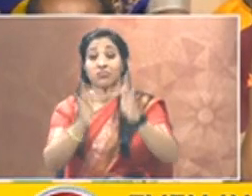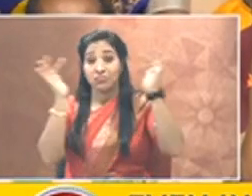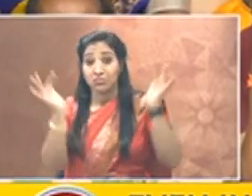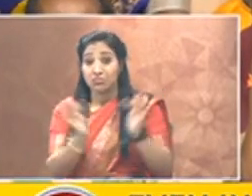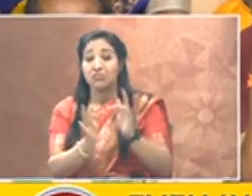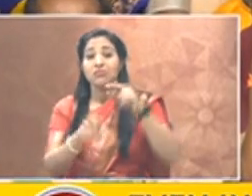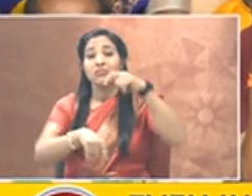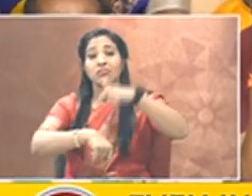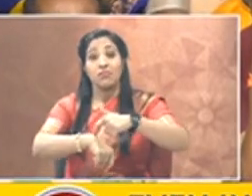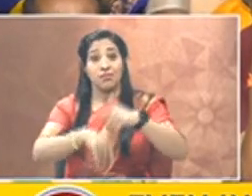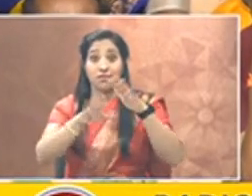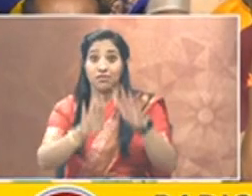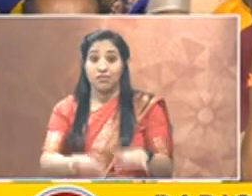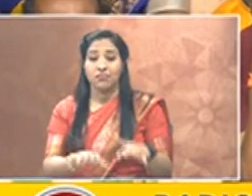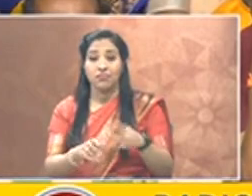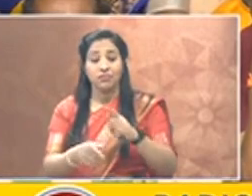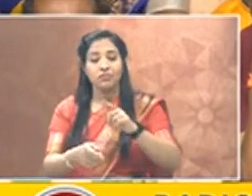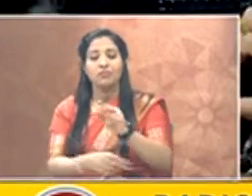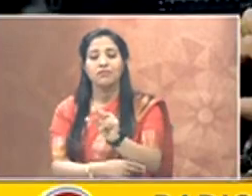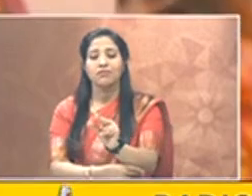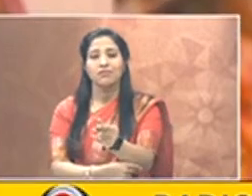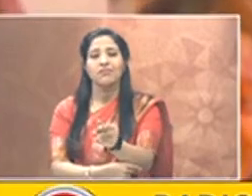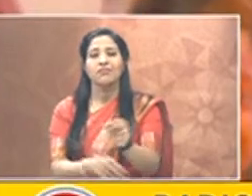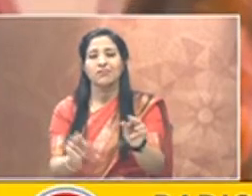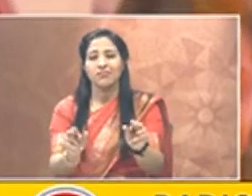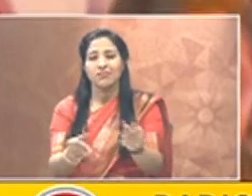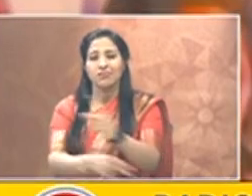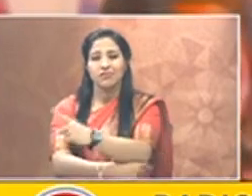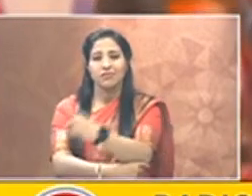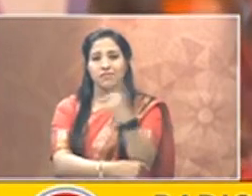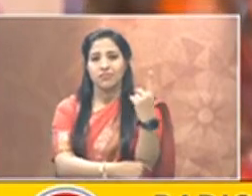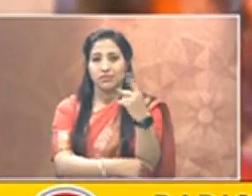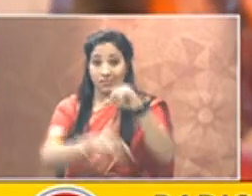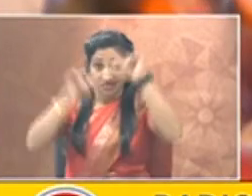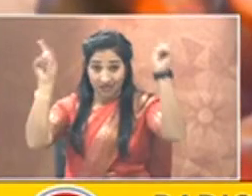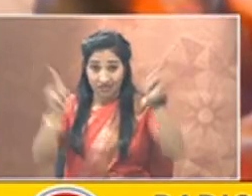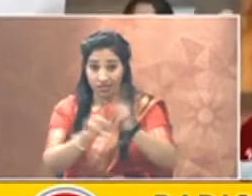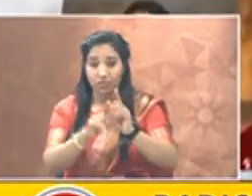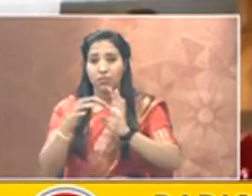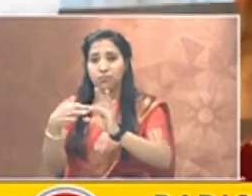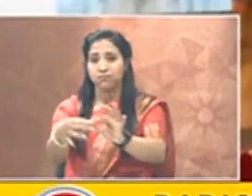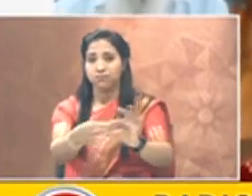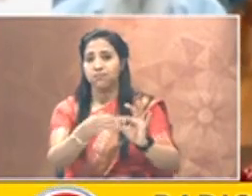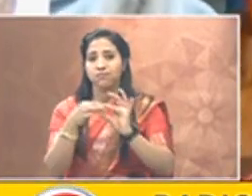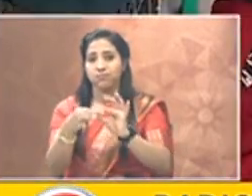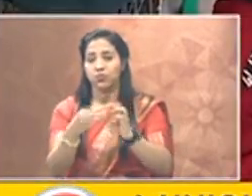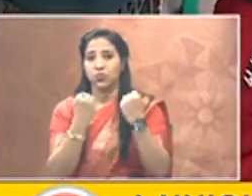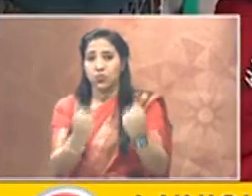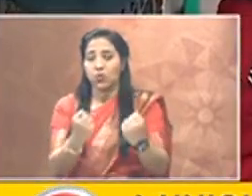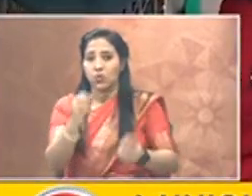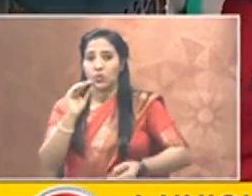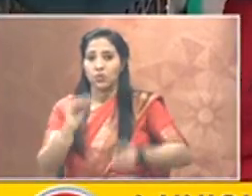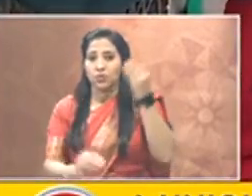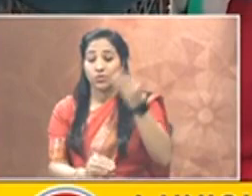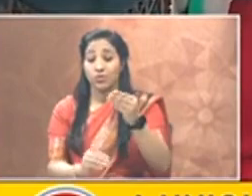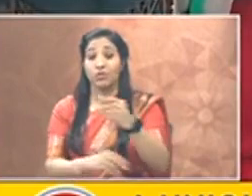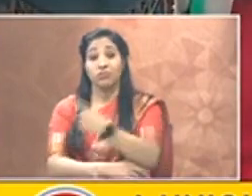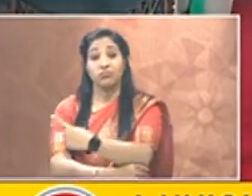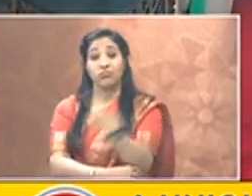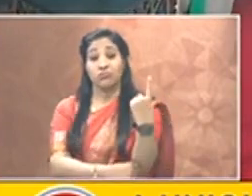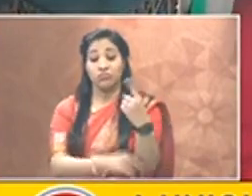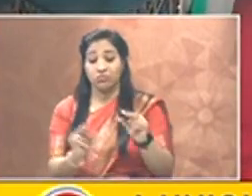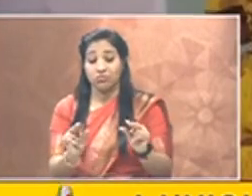दौर में भी रेडियो पूरे देश को जोड़ने का एक सशक्त माध्यम है। रेडियो की